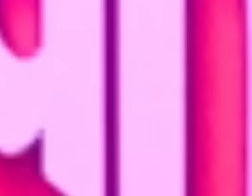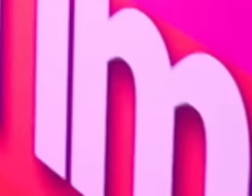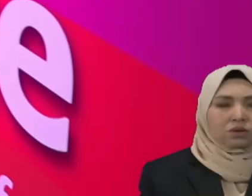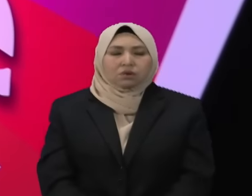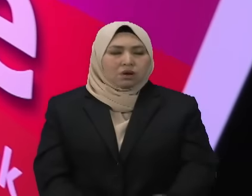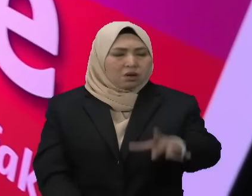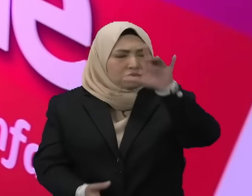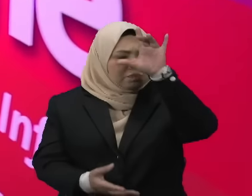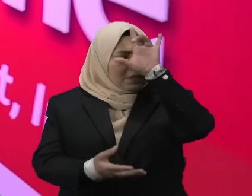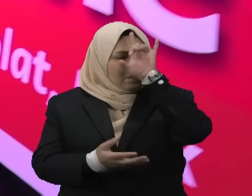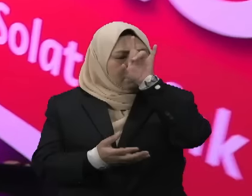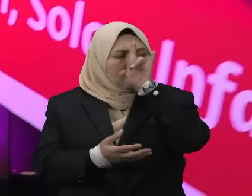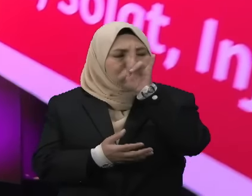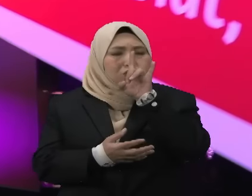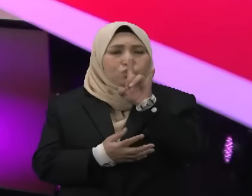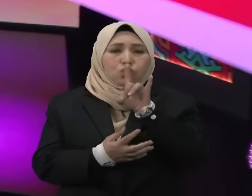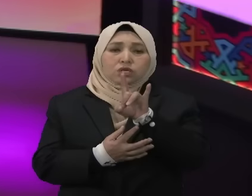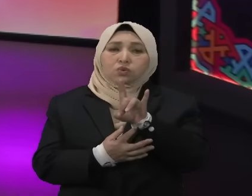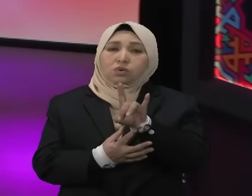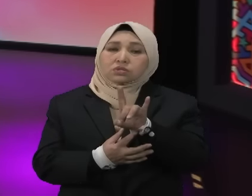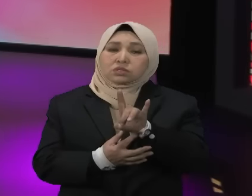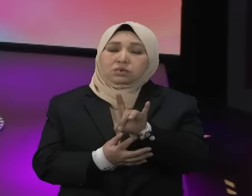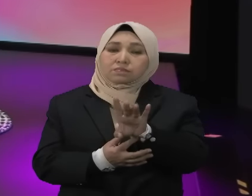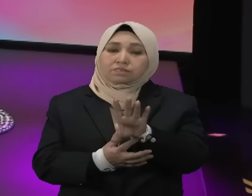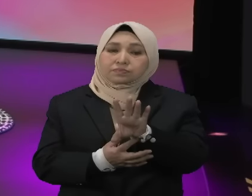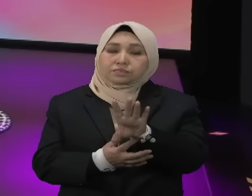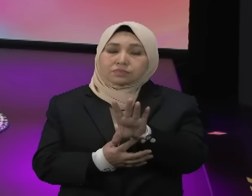أعوذ بالله من الشيطان الرجيم.